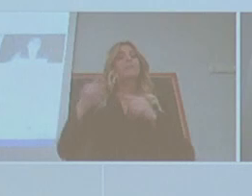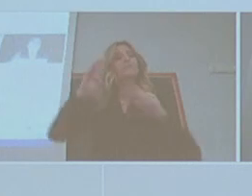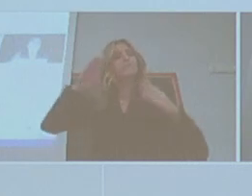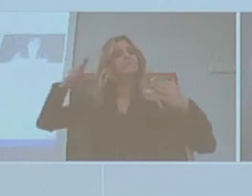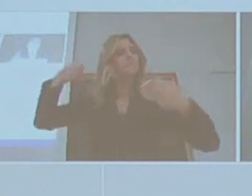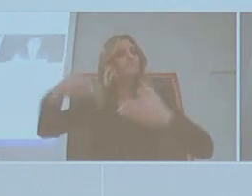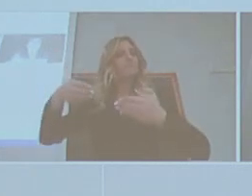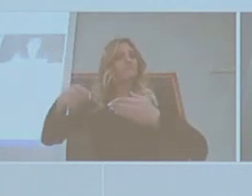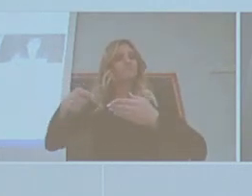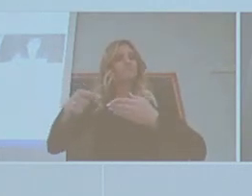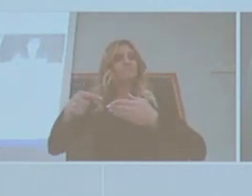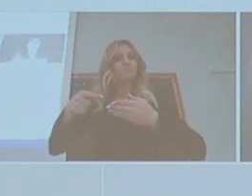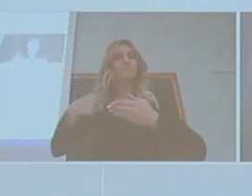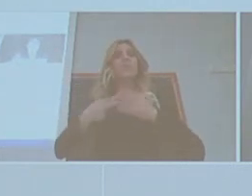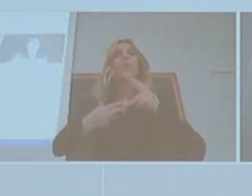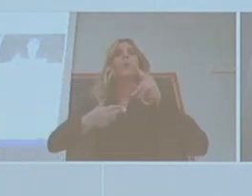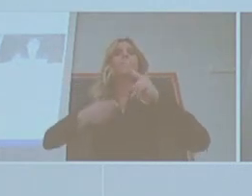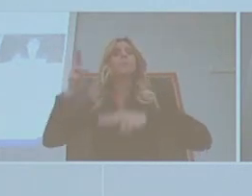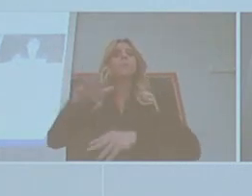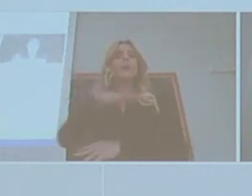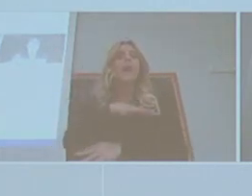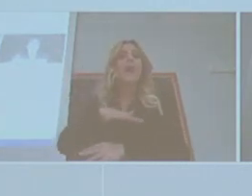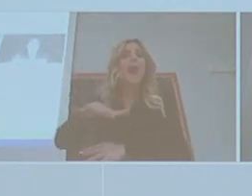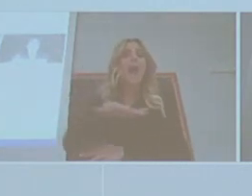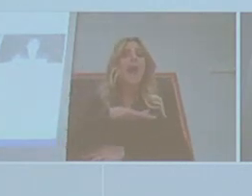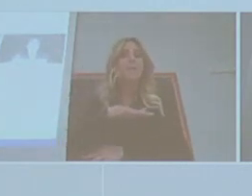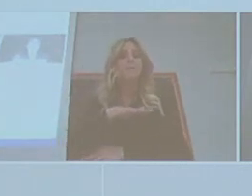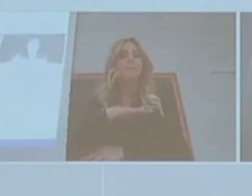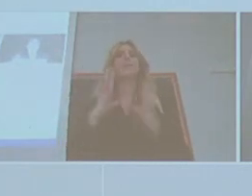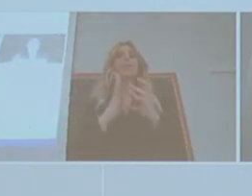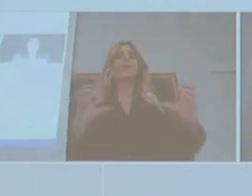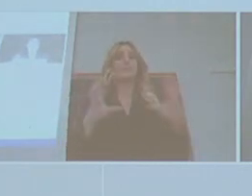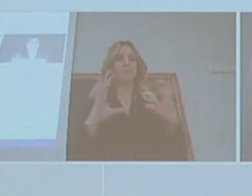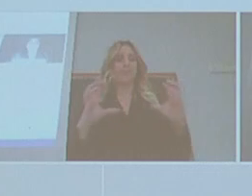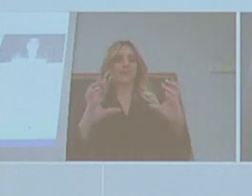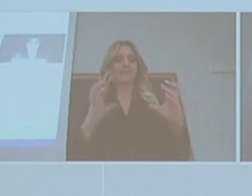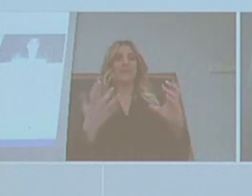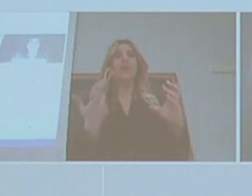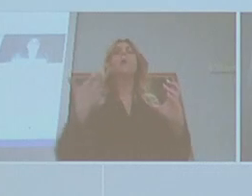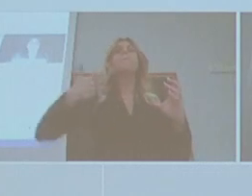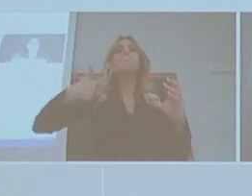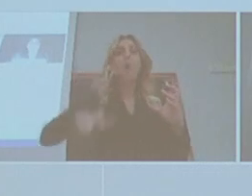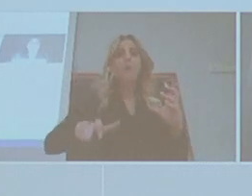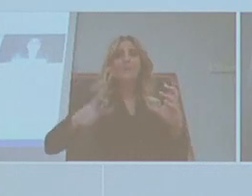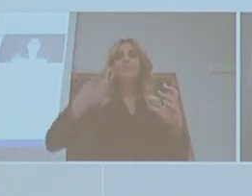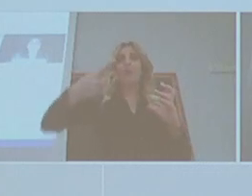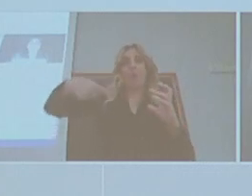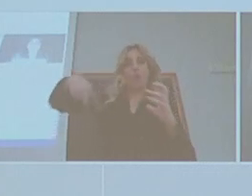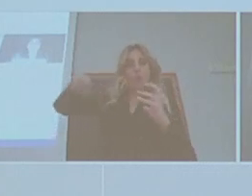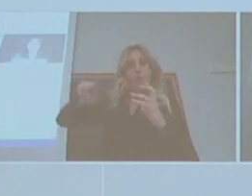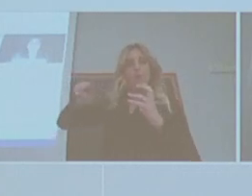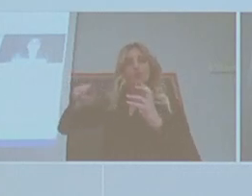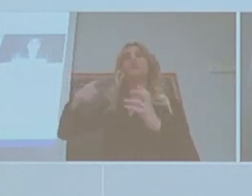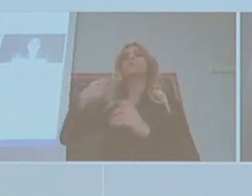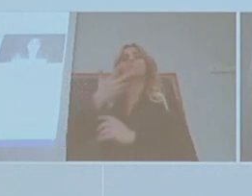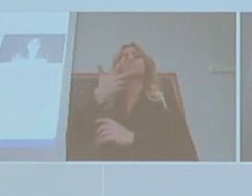incentrati soprattutto nell'ambito delle imprese, proprio perché loro hanno manifestato